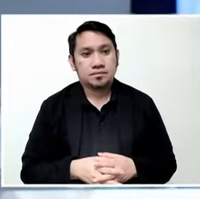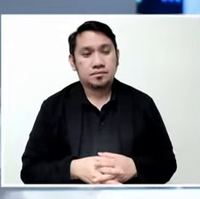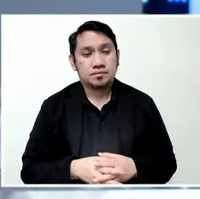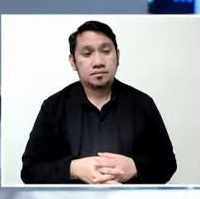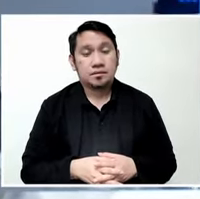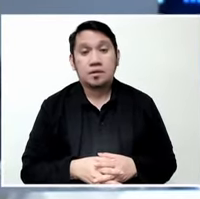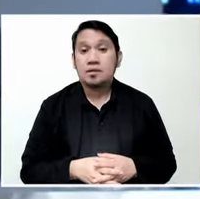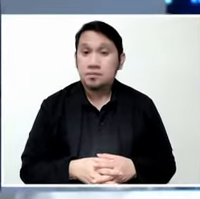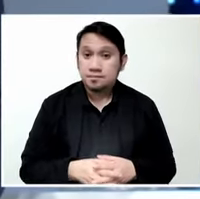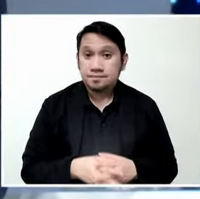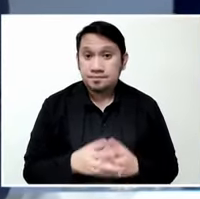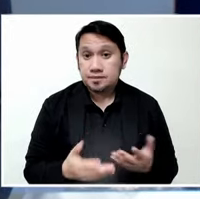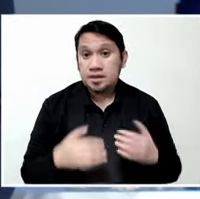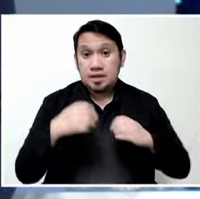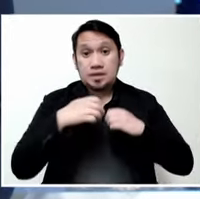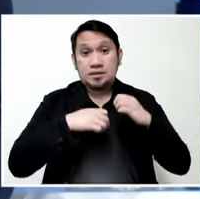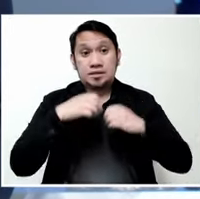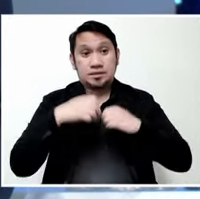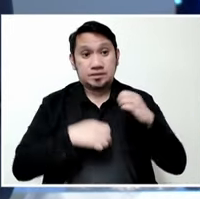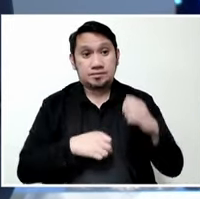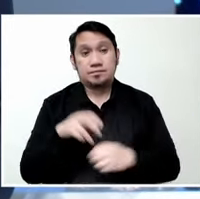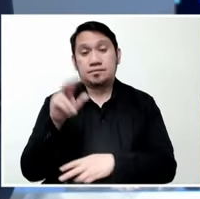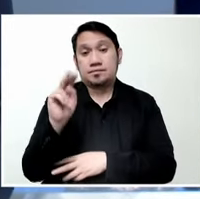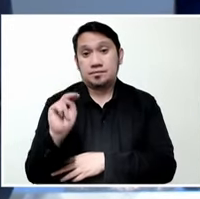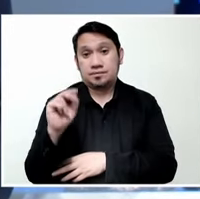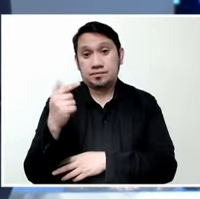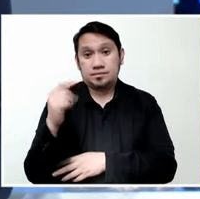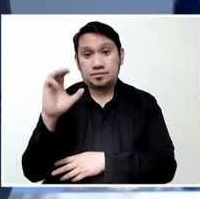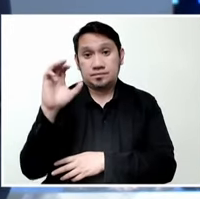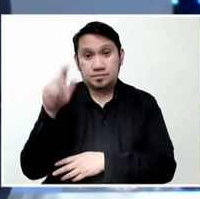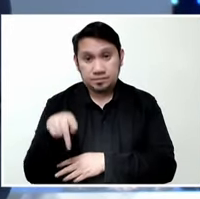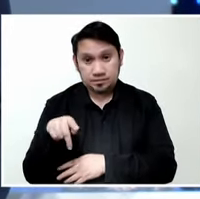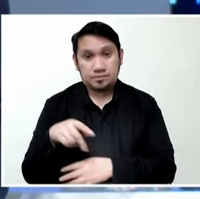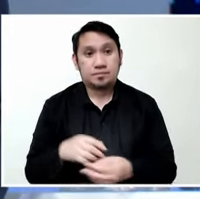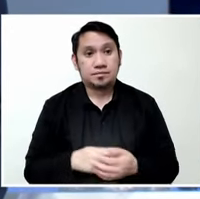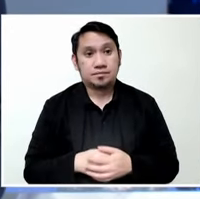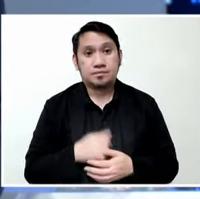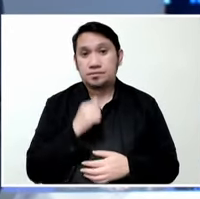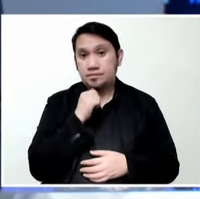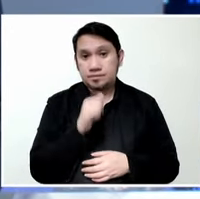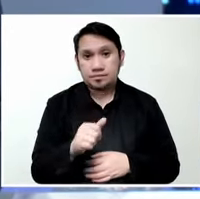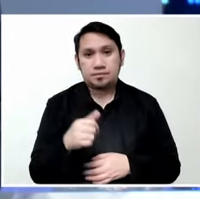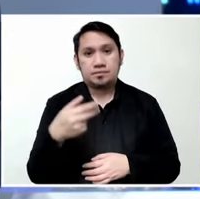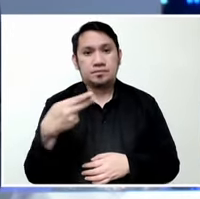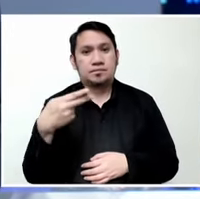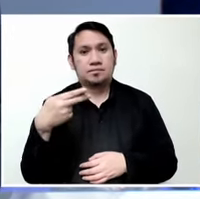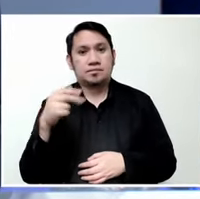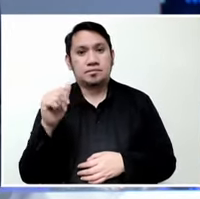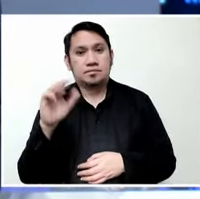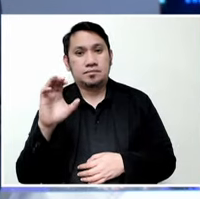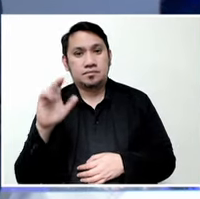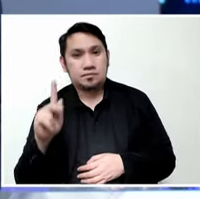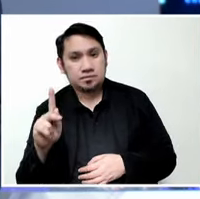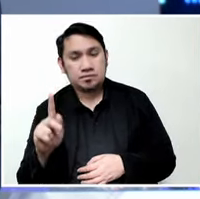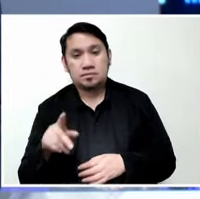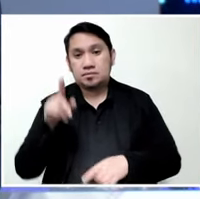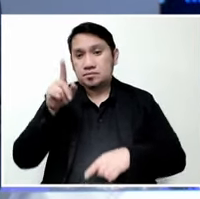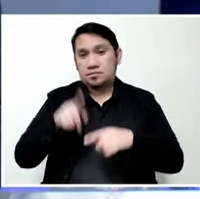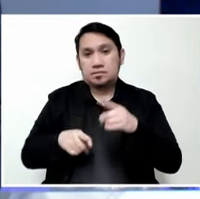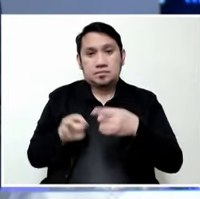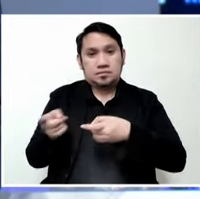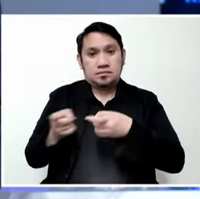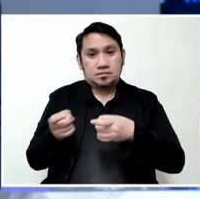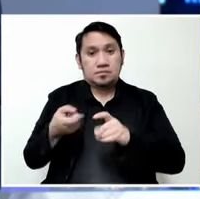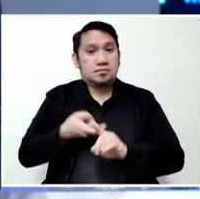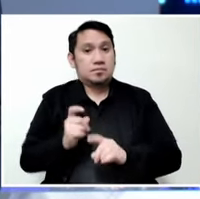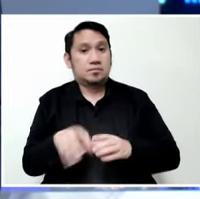Tiniyak naman ang mga engineers ng National Grid Corporation na hindi mahahack at hindi pwedeng makontrol mula sa labas